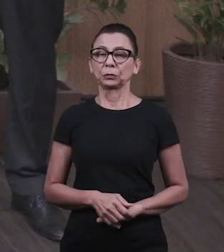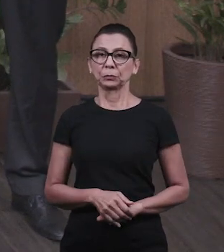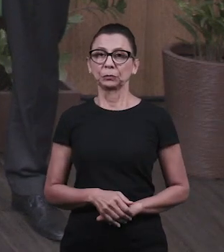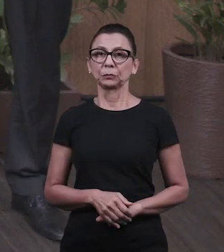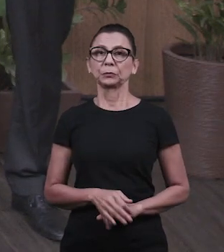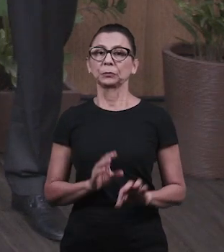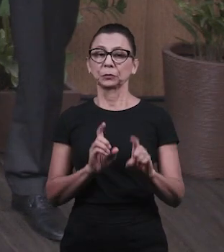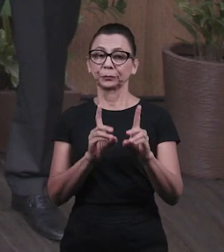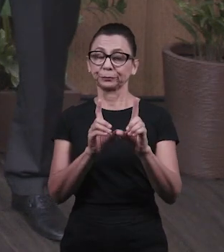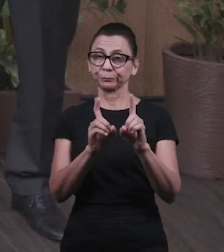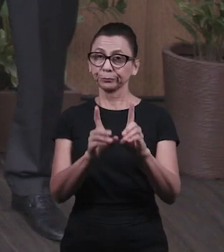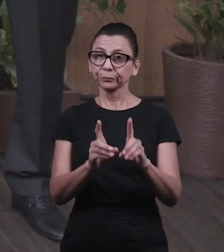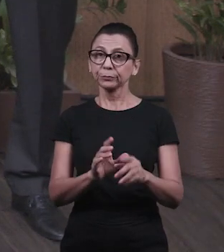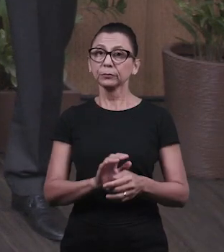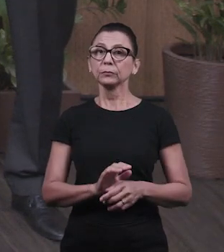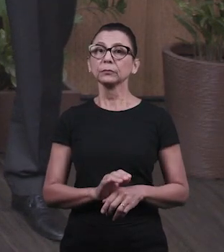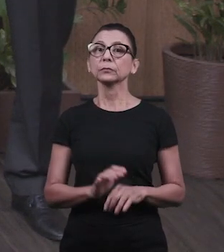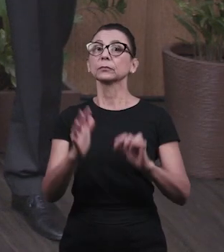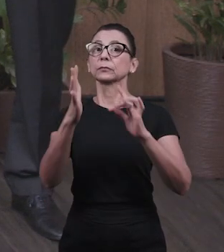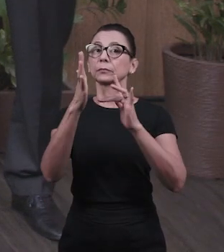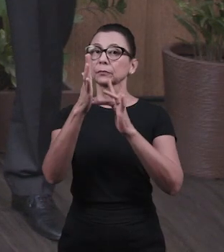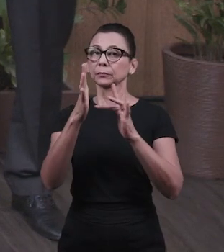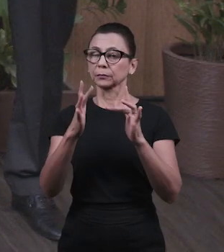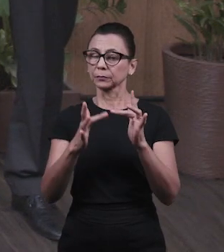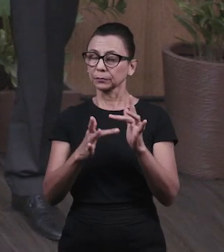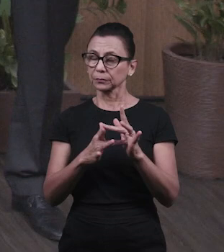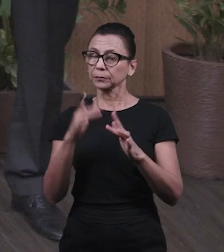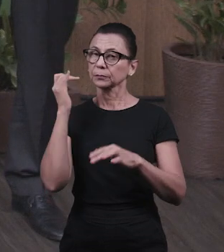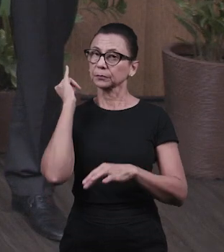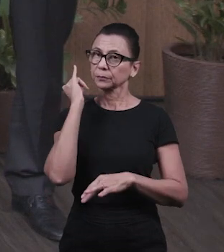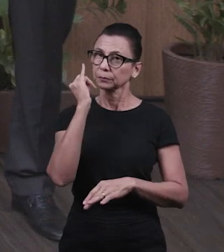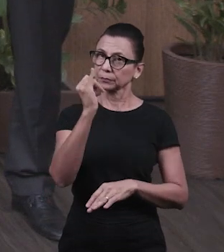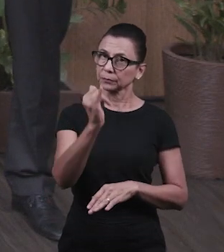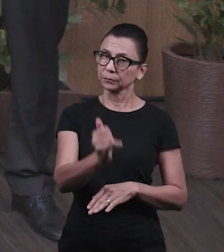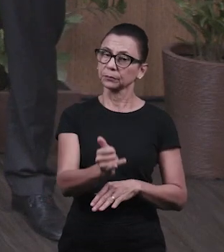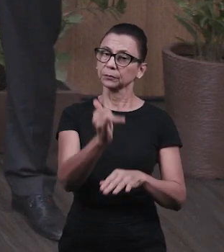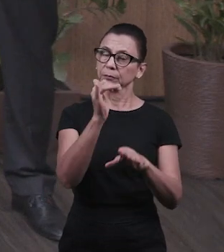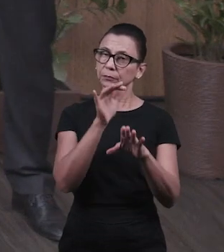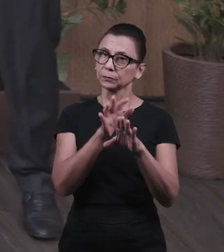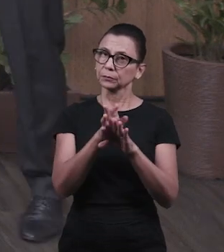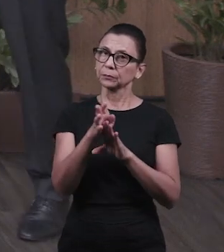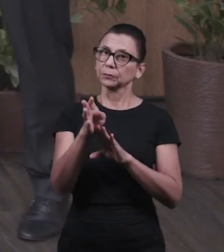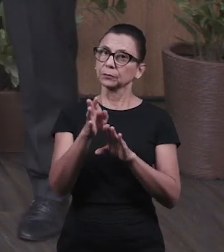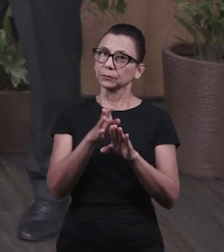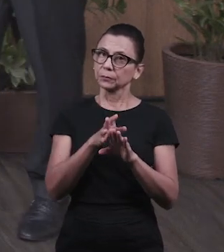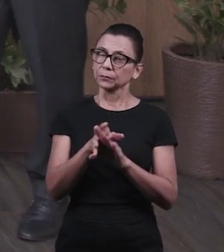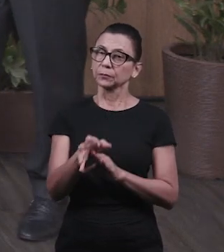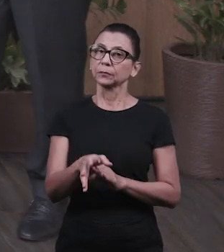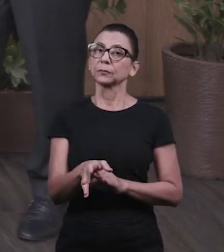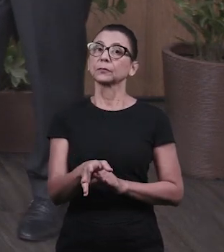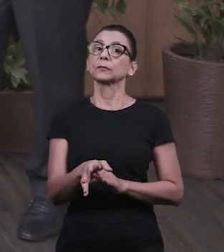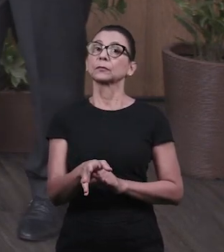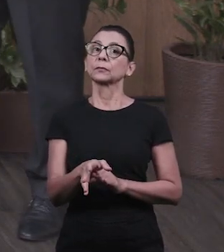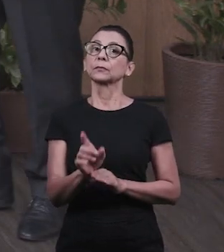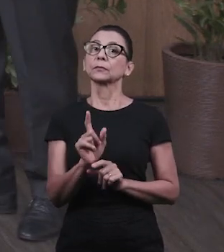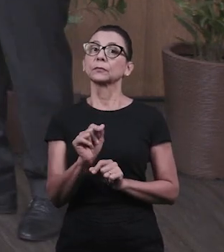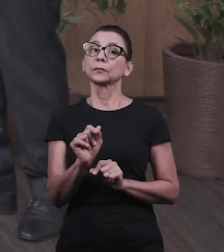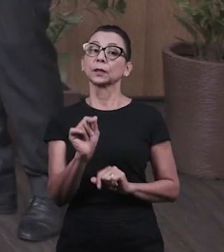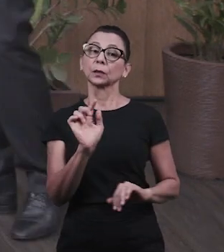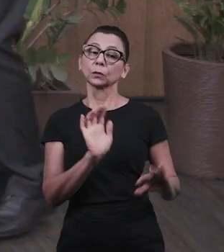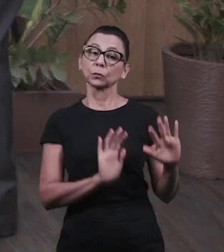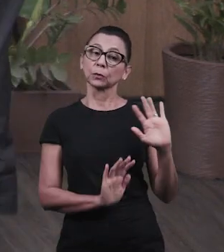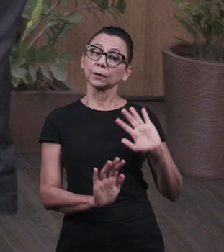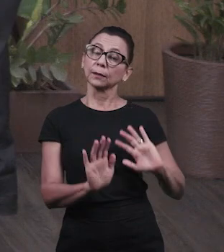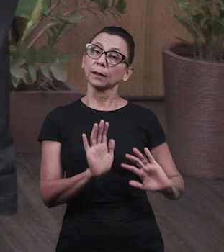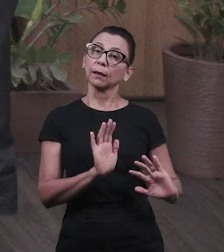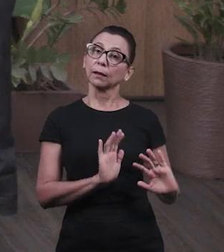из мира. И Господь Иисус предупредил нас о том, чтобы мы береглись этого. Иисус сказал со